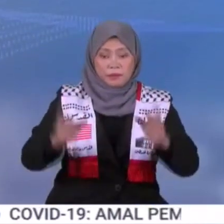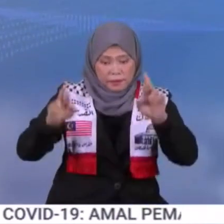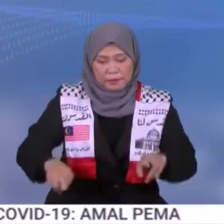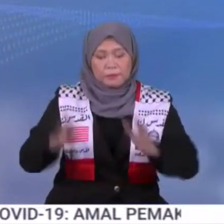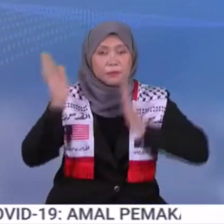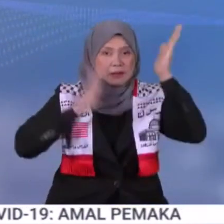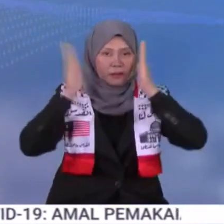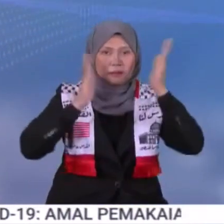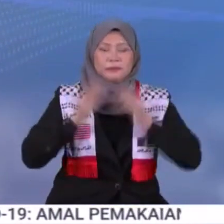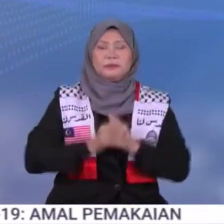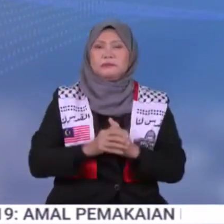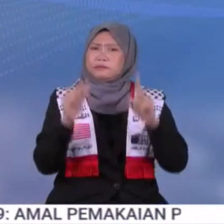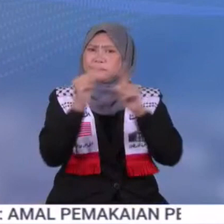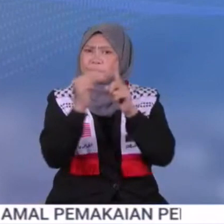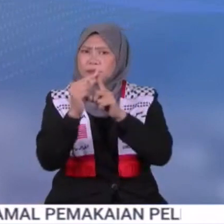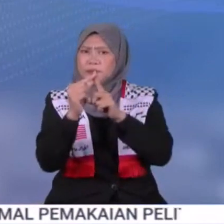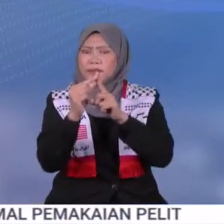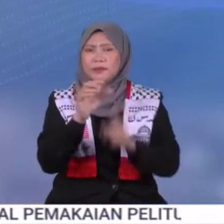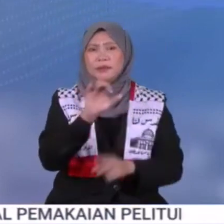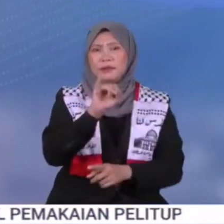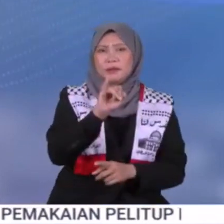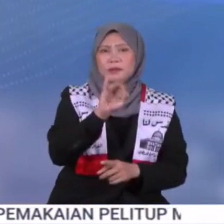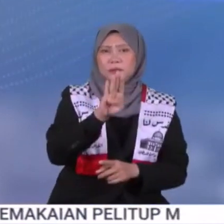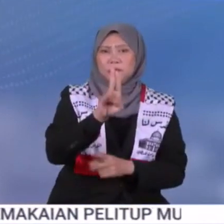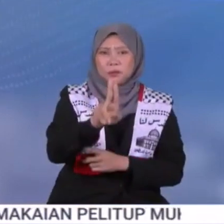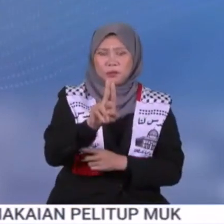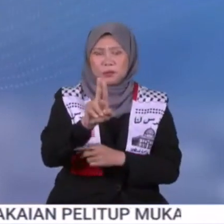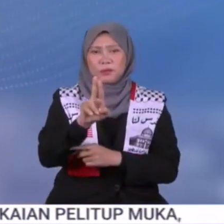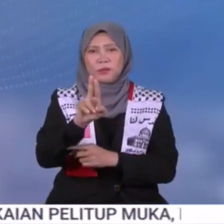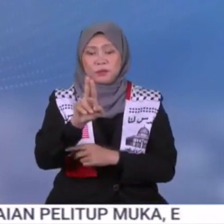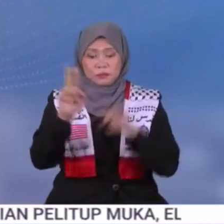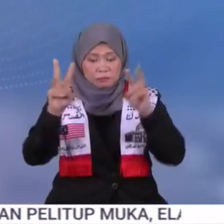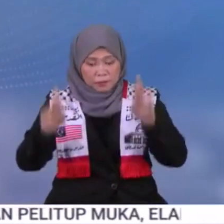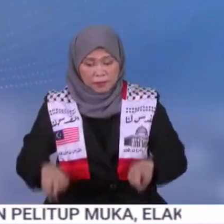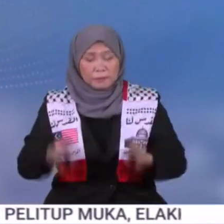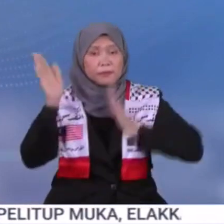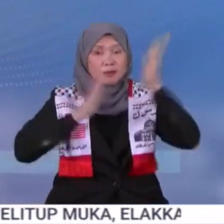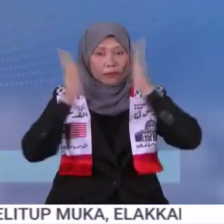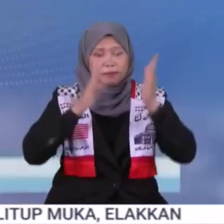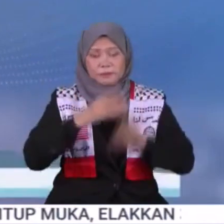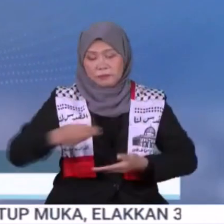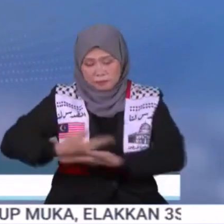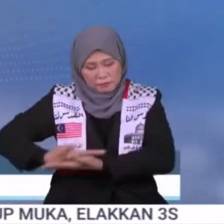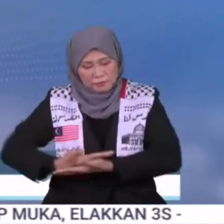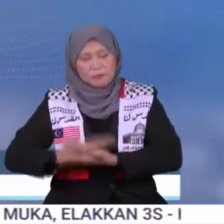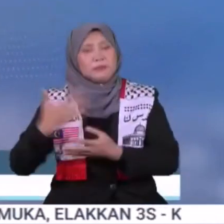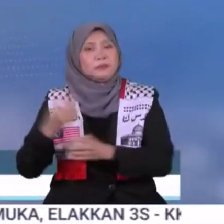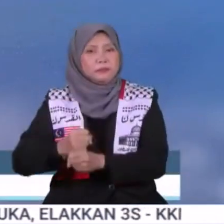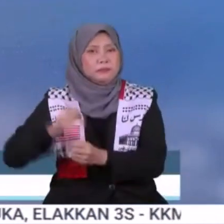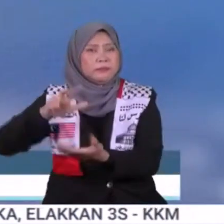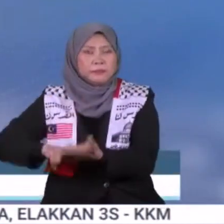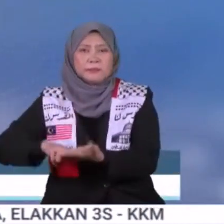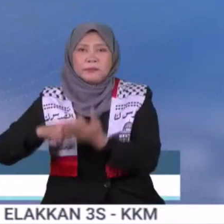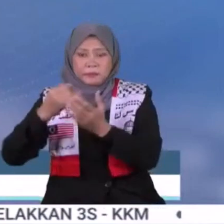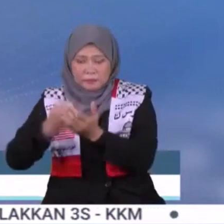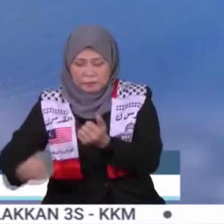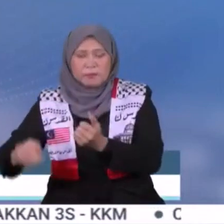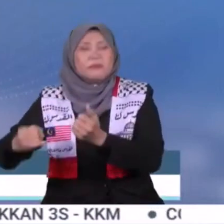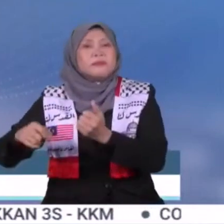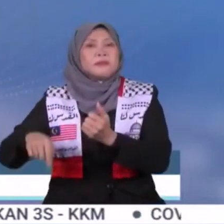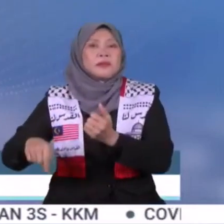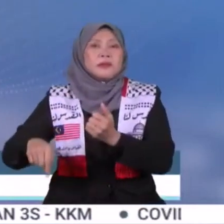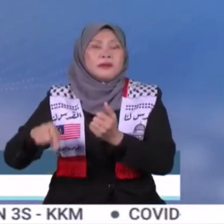termasuk meletakkan perkataan ibu warganegara Malaysia bagi melayakkan anak mendapatkan kewarganegaraan